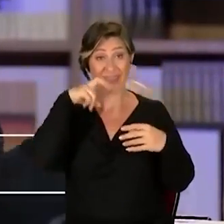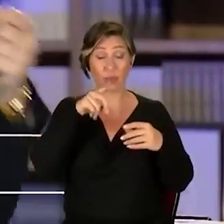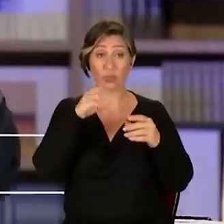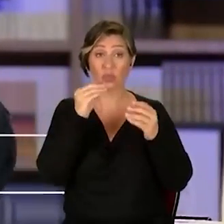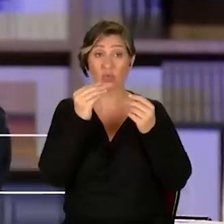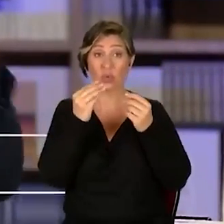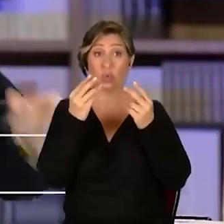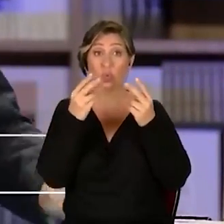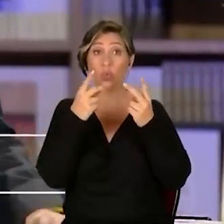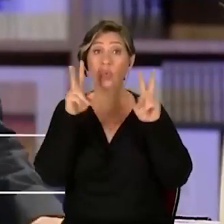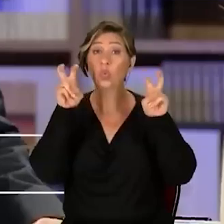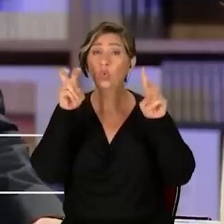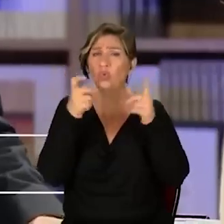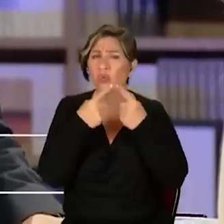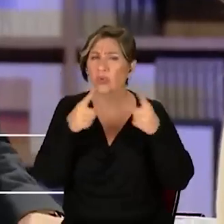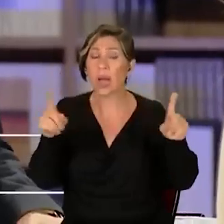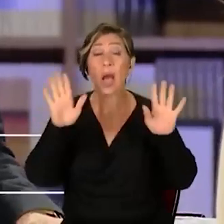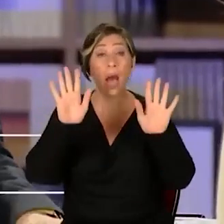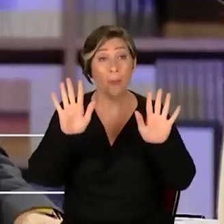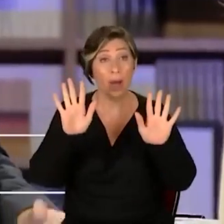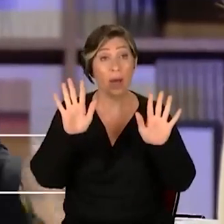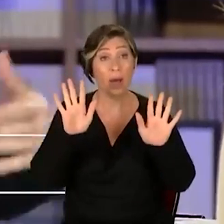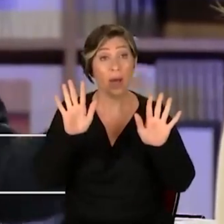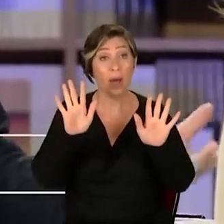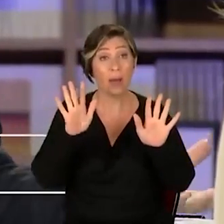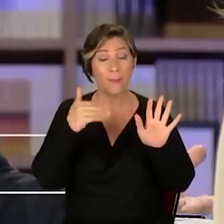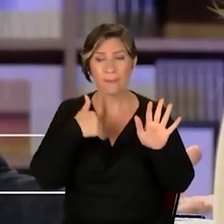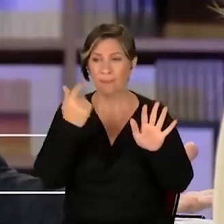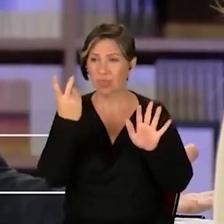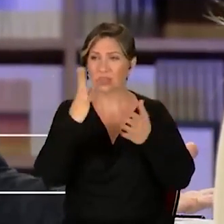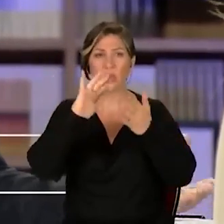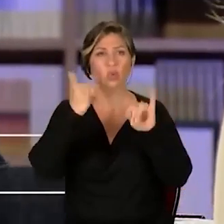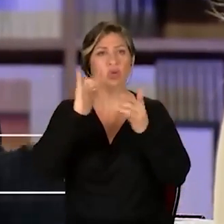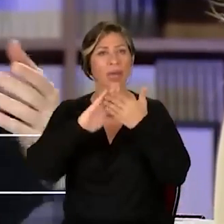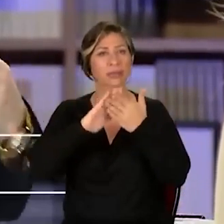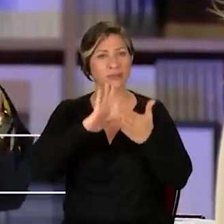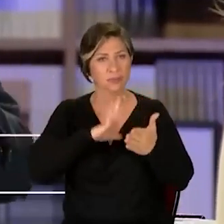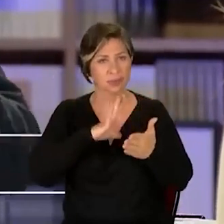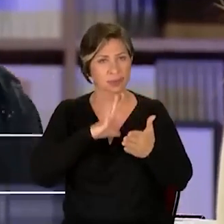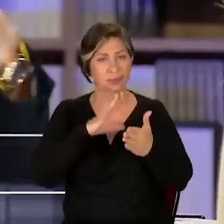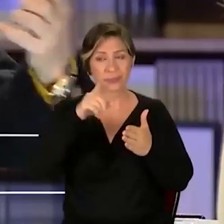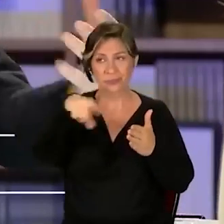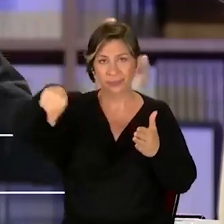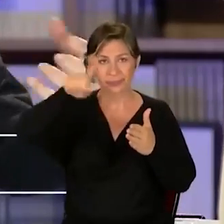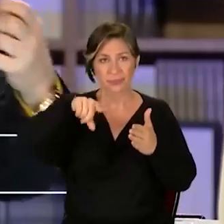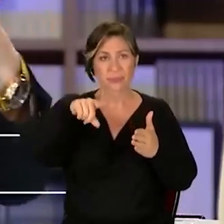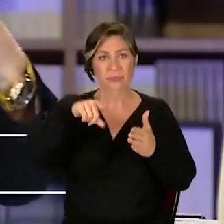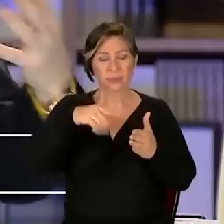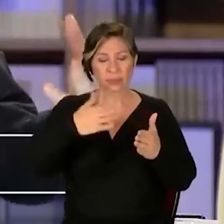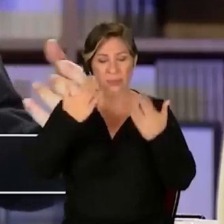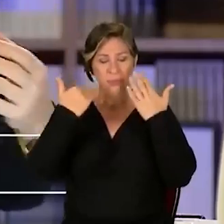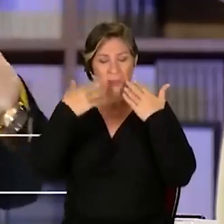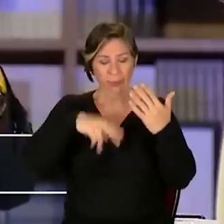çok konuşuluyor. Hatta benim kaç tane oyuncu arkadaşım var. Onlar da bu